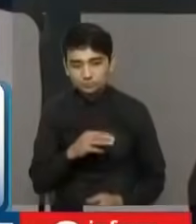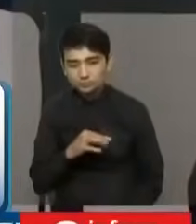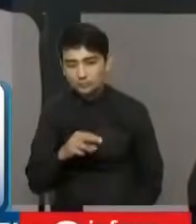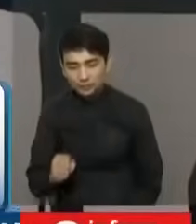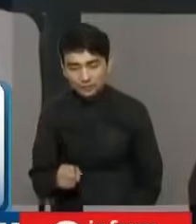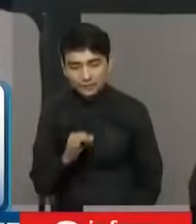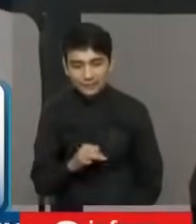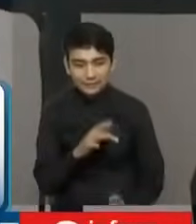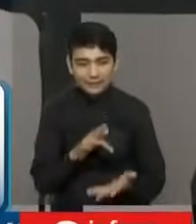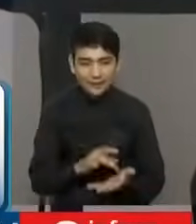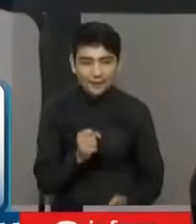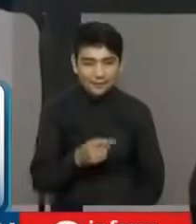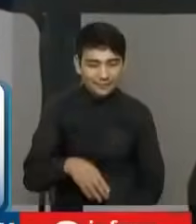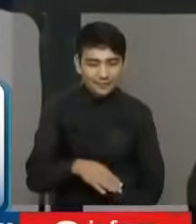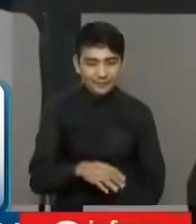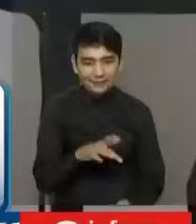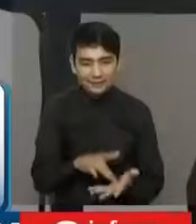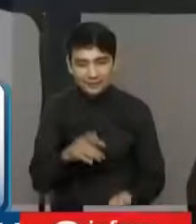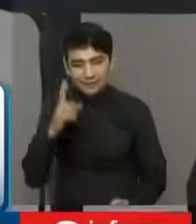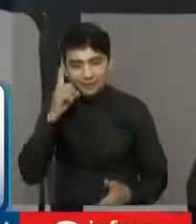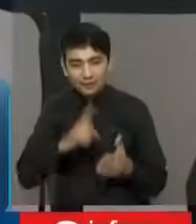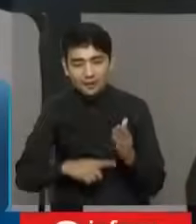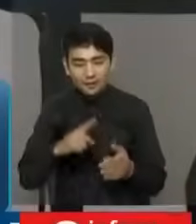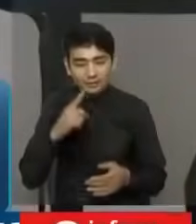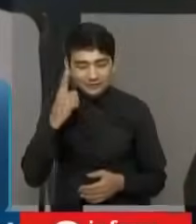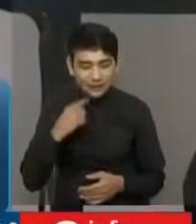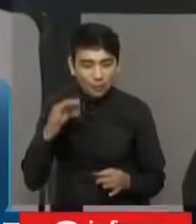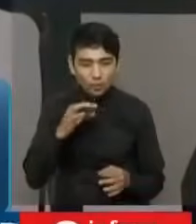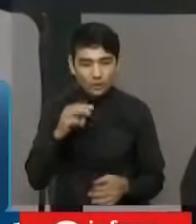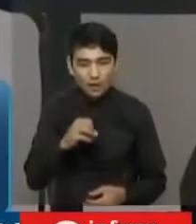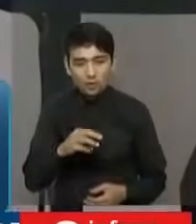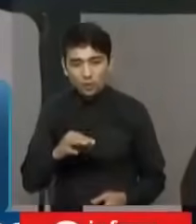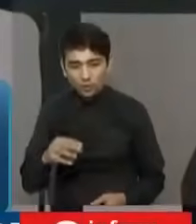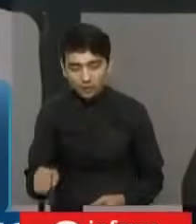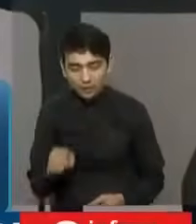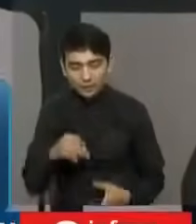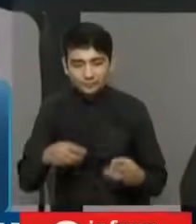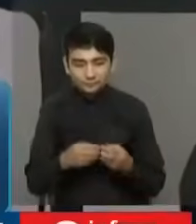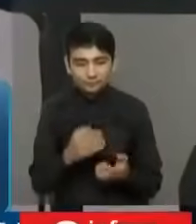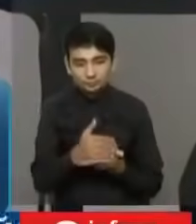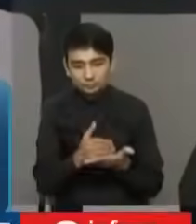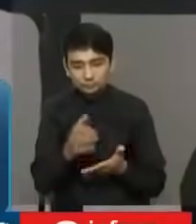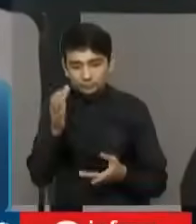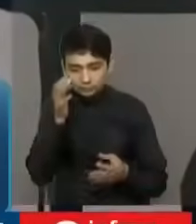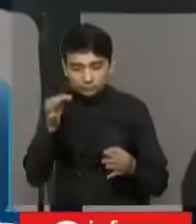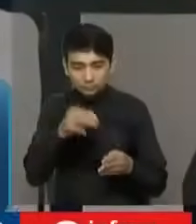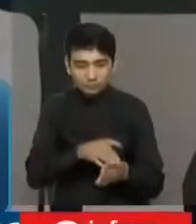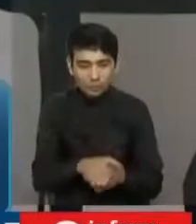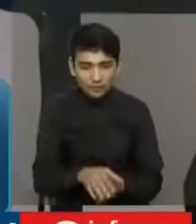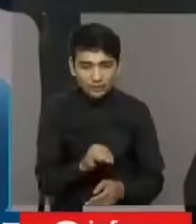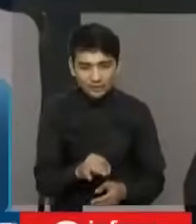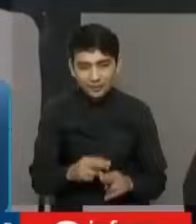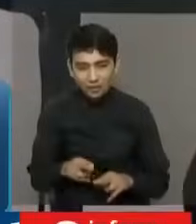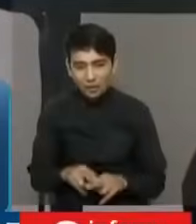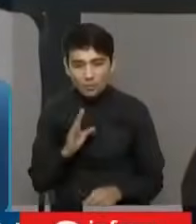стать центрально-азиатским центром знаний Toyota, где мы сможем предоставлять образовательные программы полного цикла, которые будут